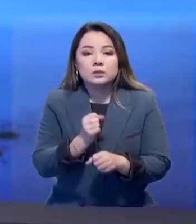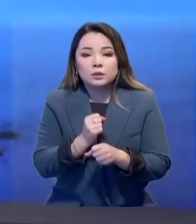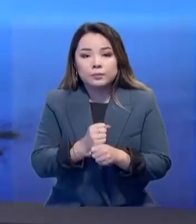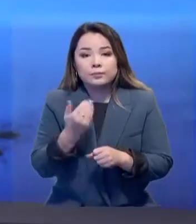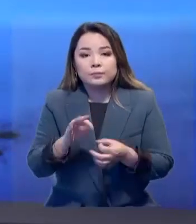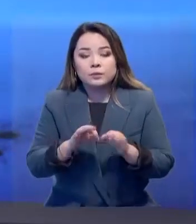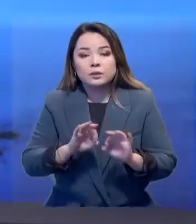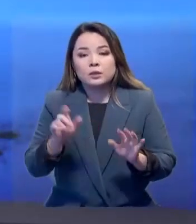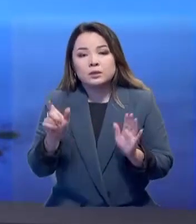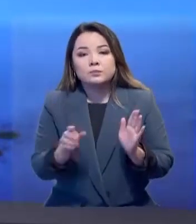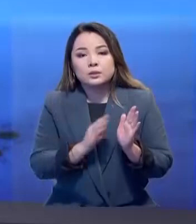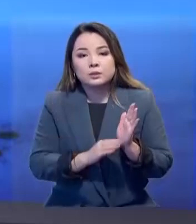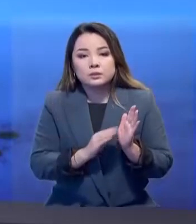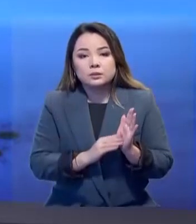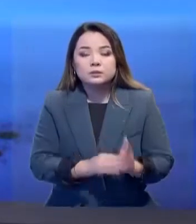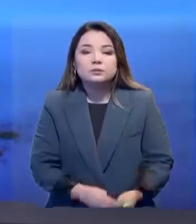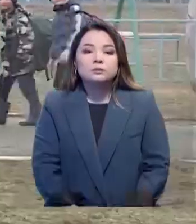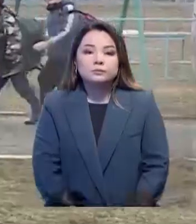оны тілшіміз баяндасын.